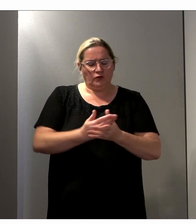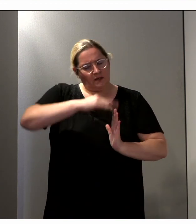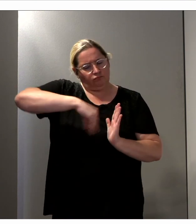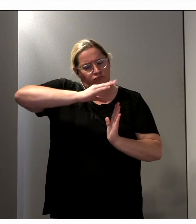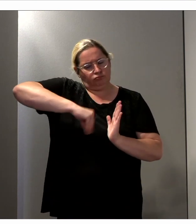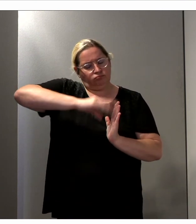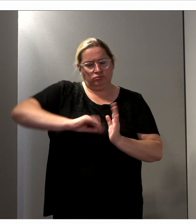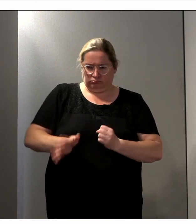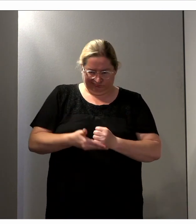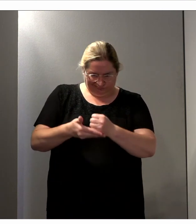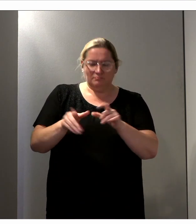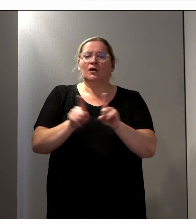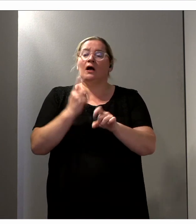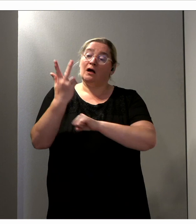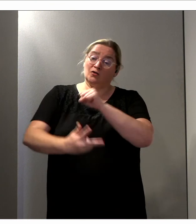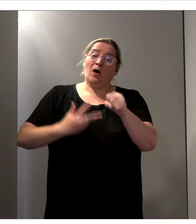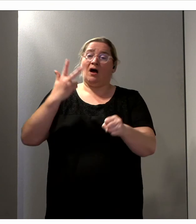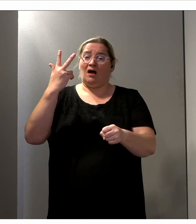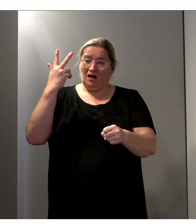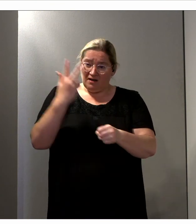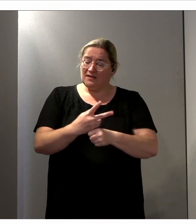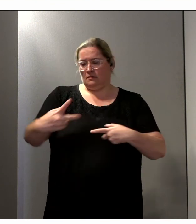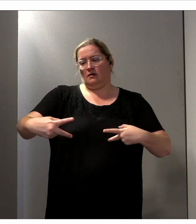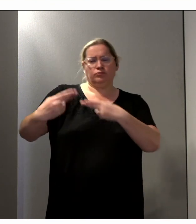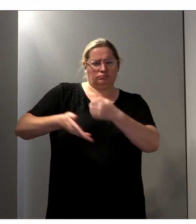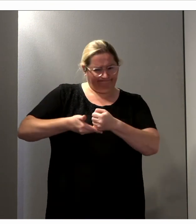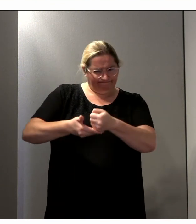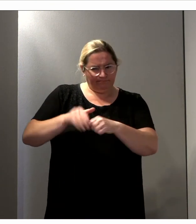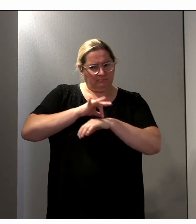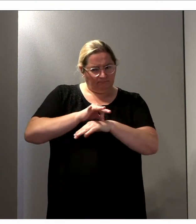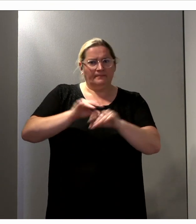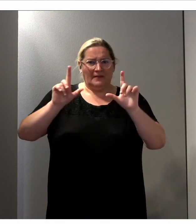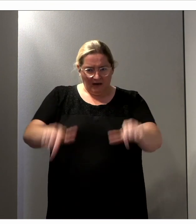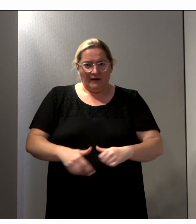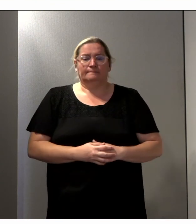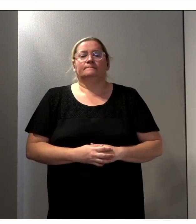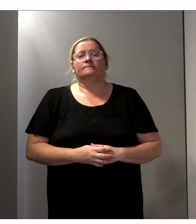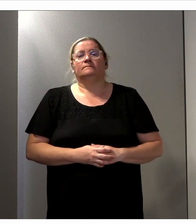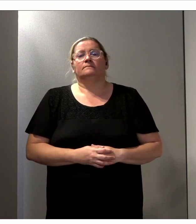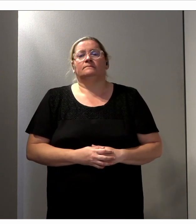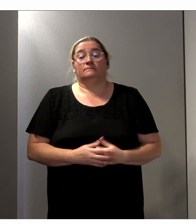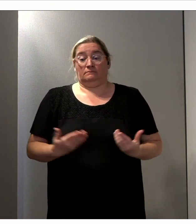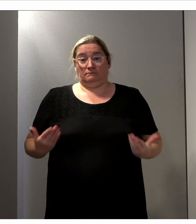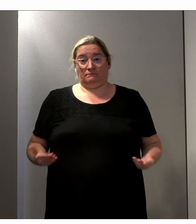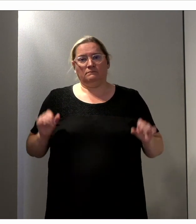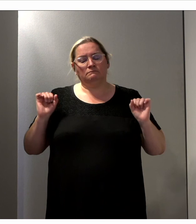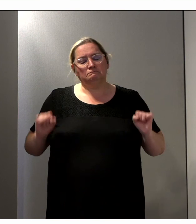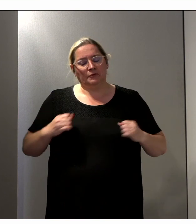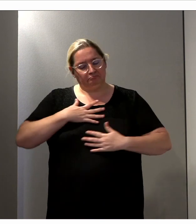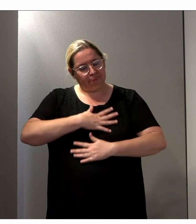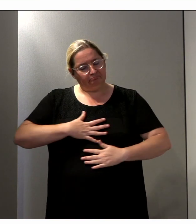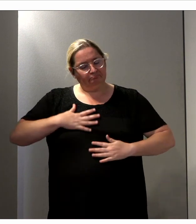nous l'accompagnons sur les 3 premières années de son activité. Et aujourd'hui, on peut se réjouir